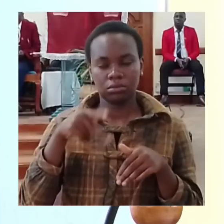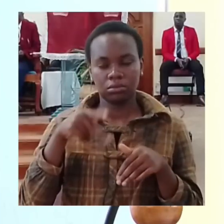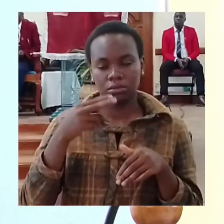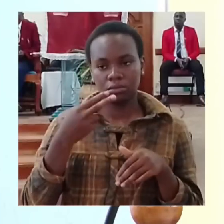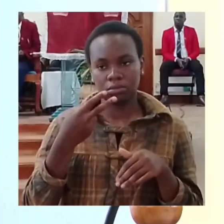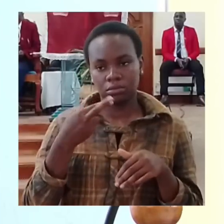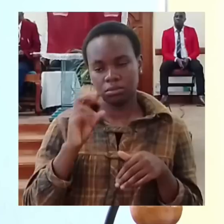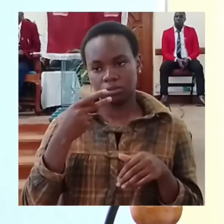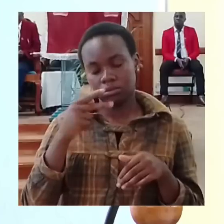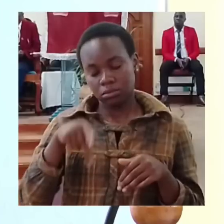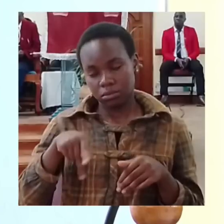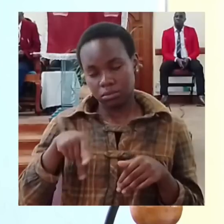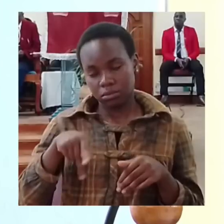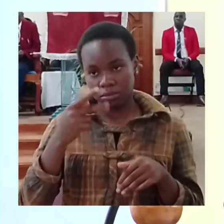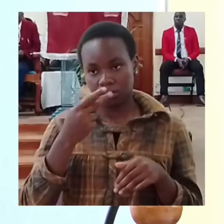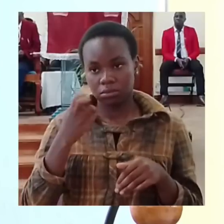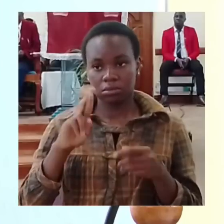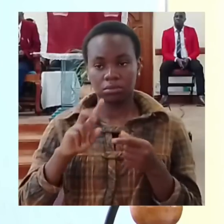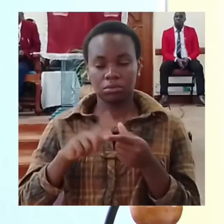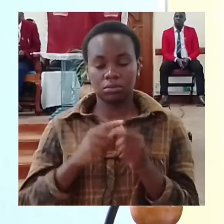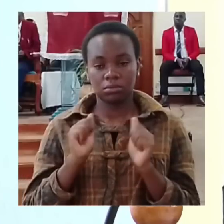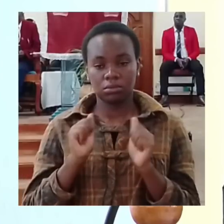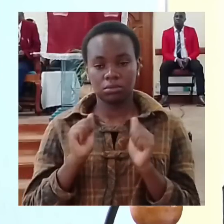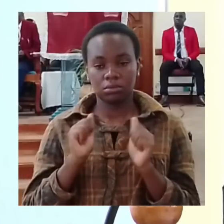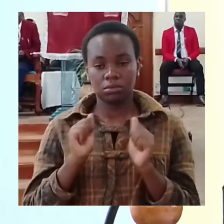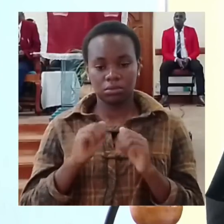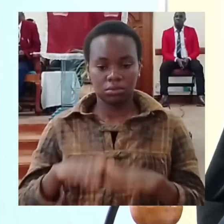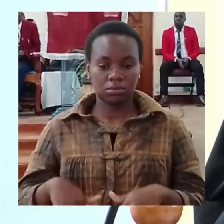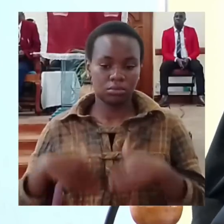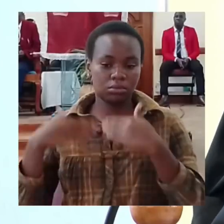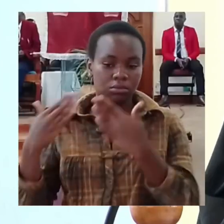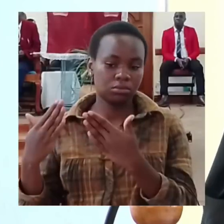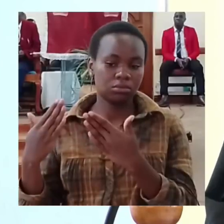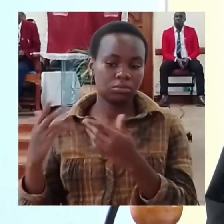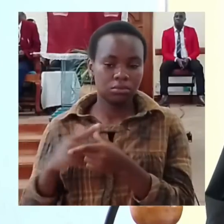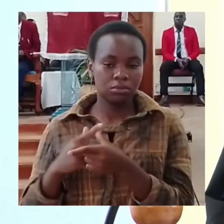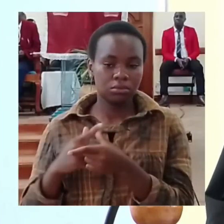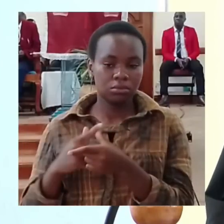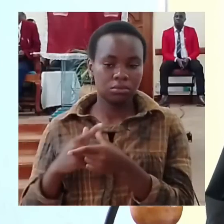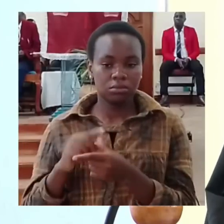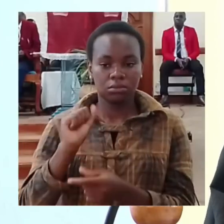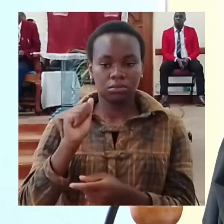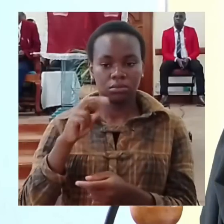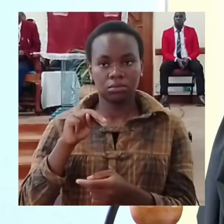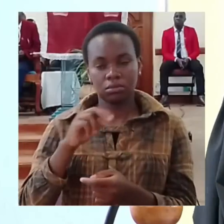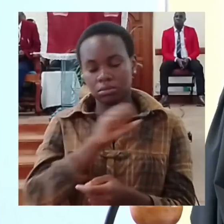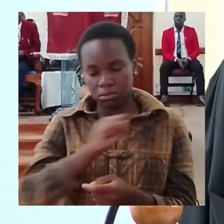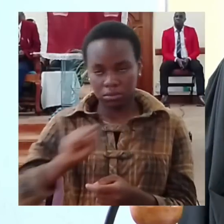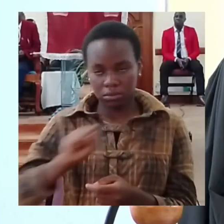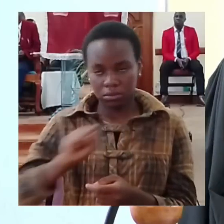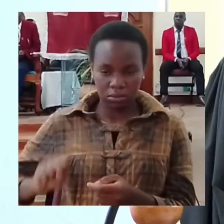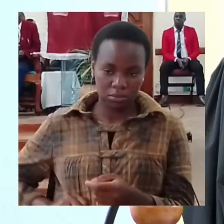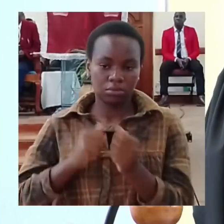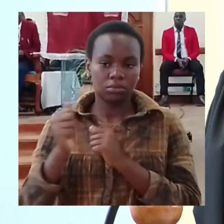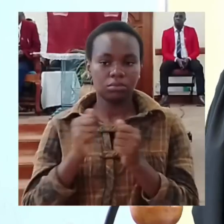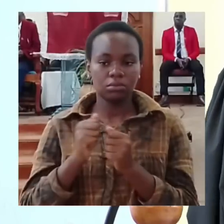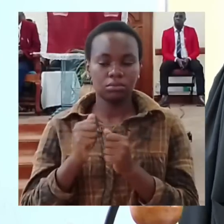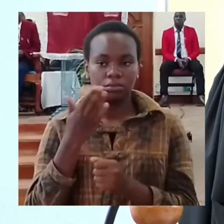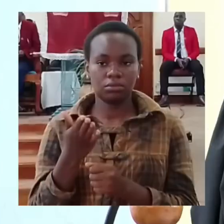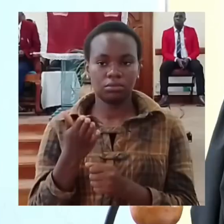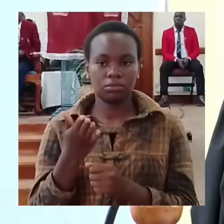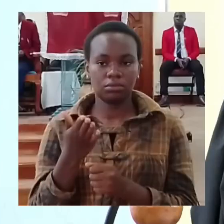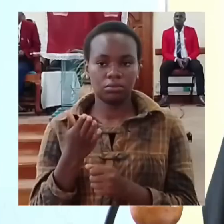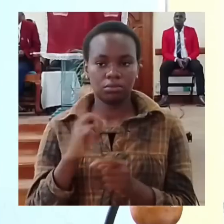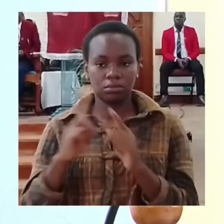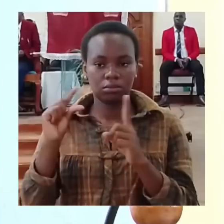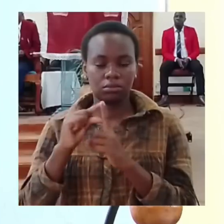kũrĩa Giligali Samueli nigetha arute igongona Saũlũ ahũrane na Afilisti. Na twerwo